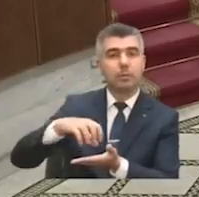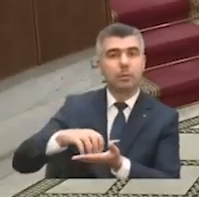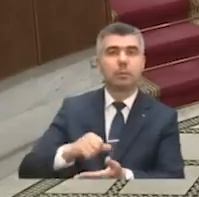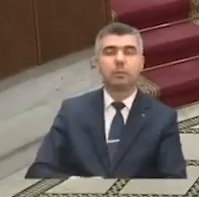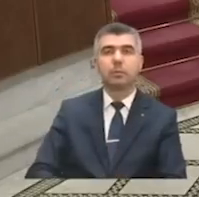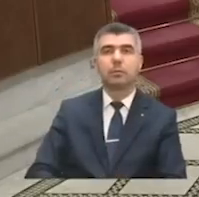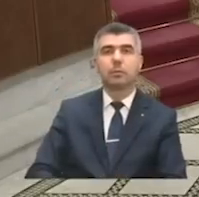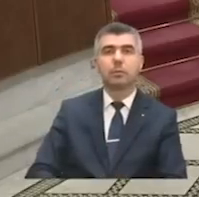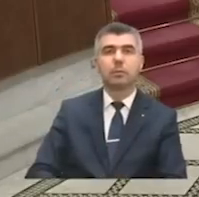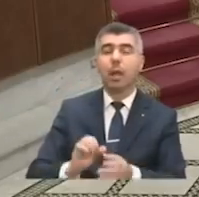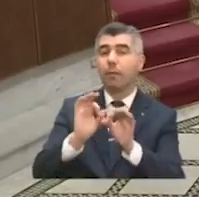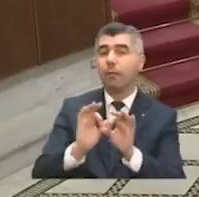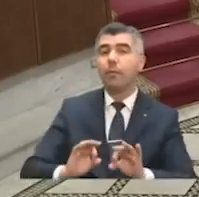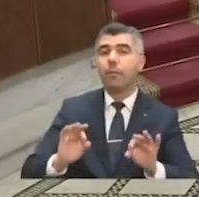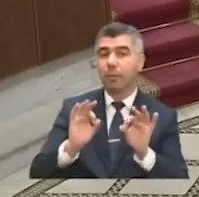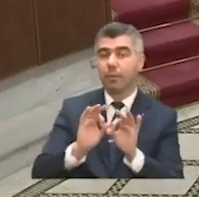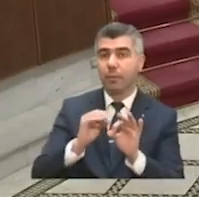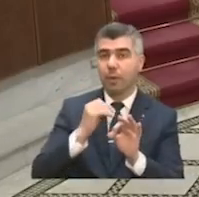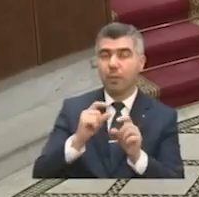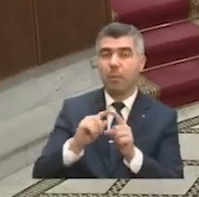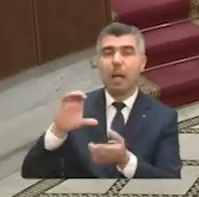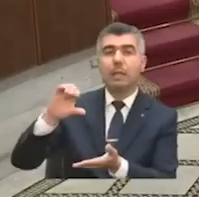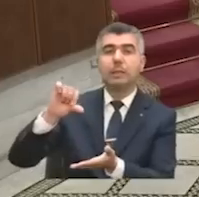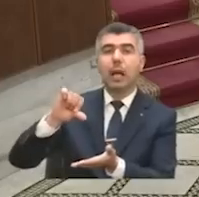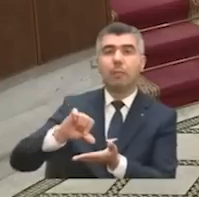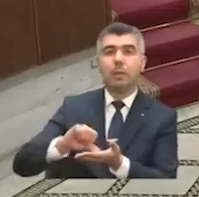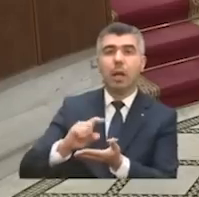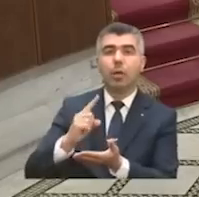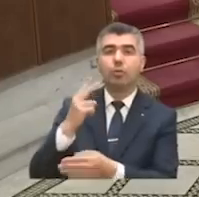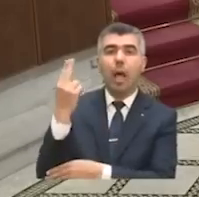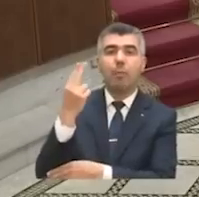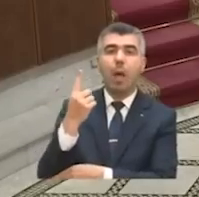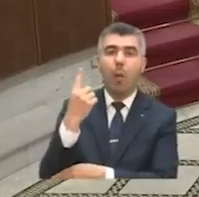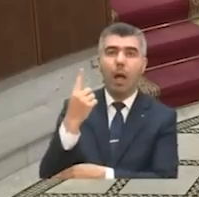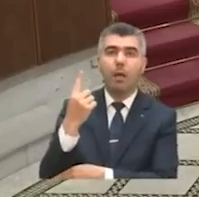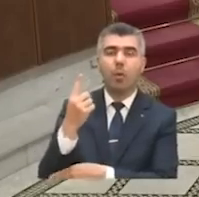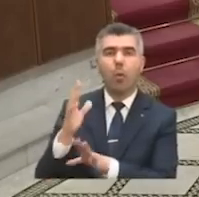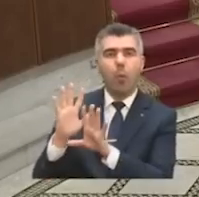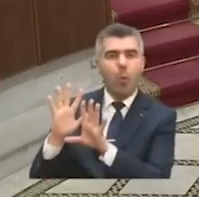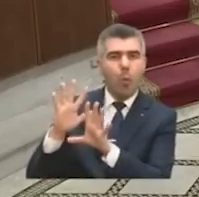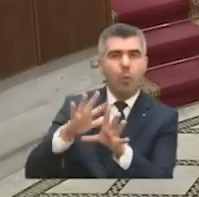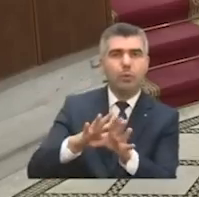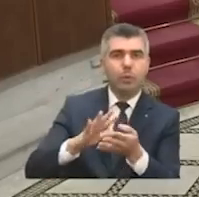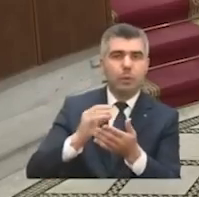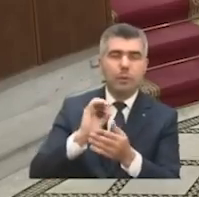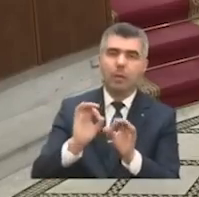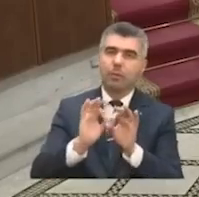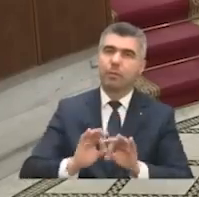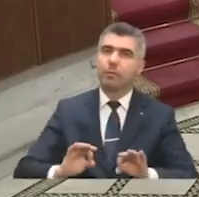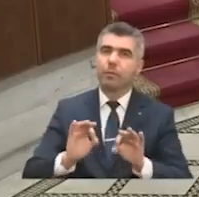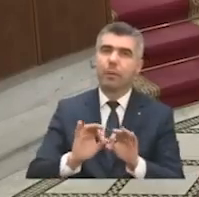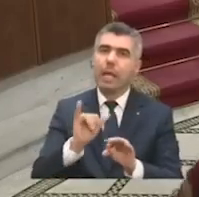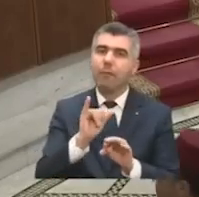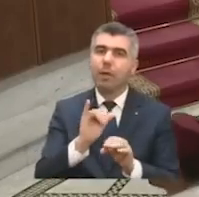ما يمكنش أنه حنا نقولوا الدار البيضاء فيها جامعة واحدة وكب فيها كل شيء وما عرفناش